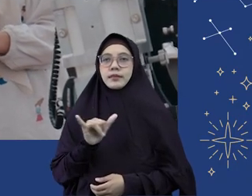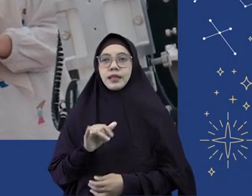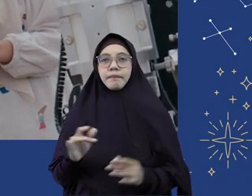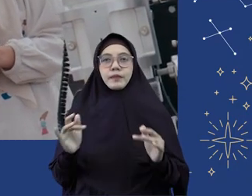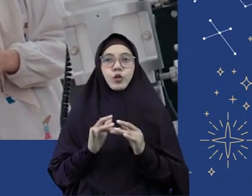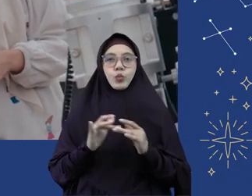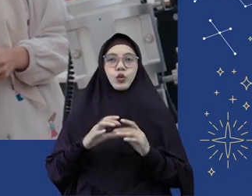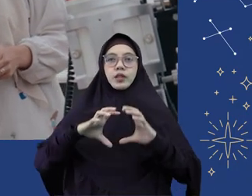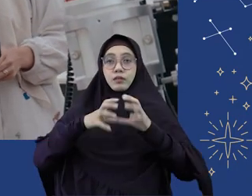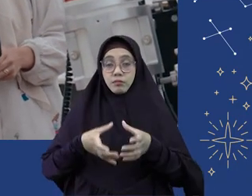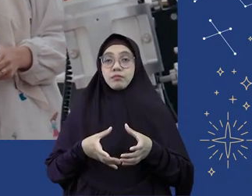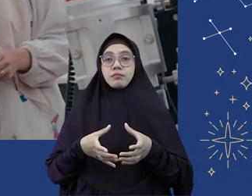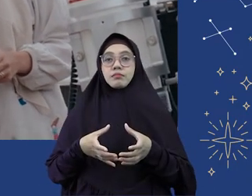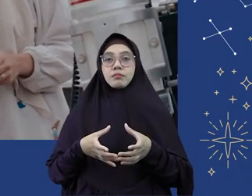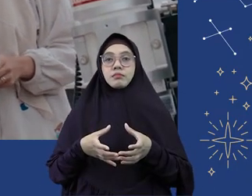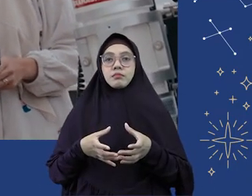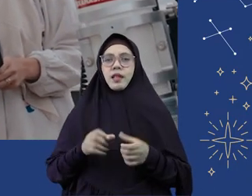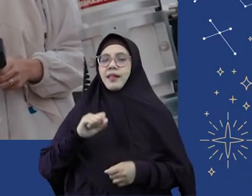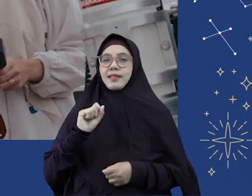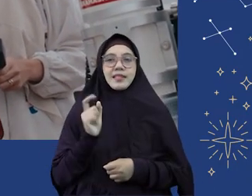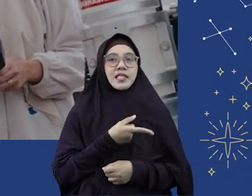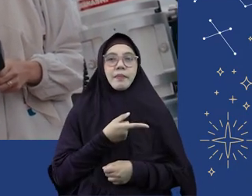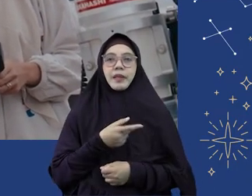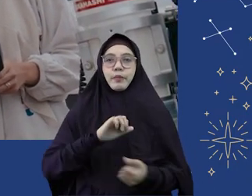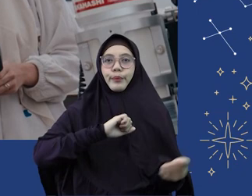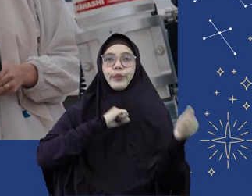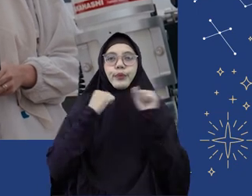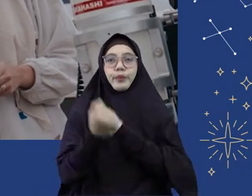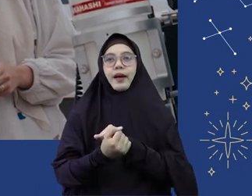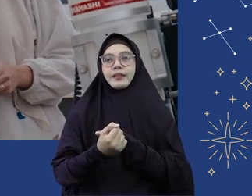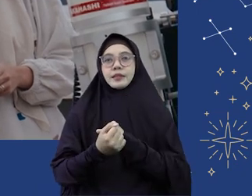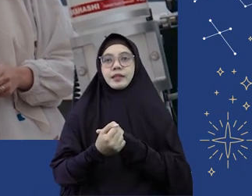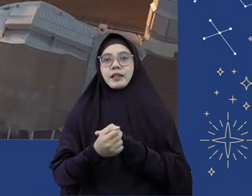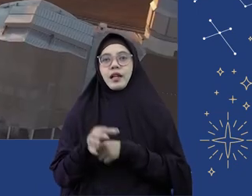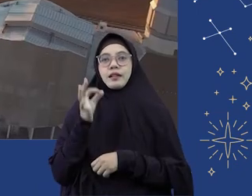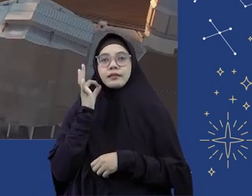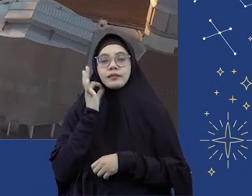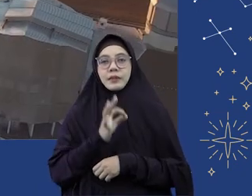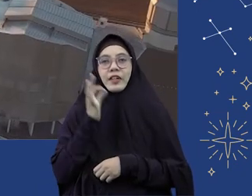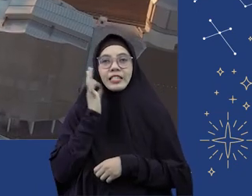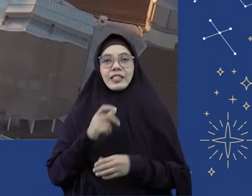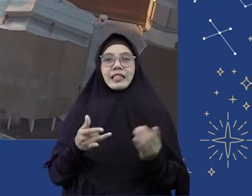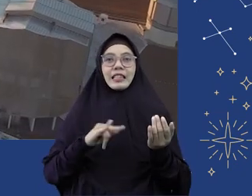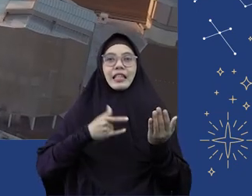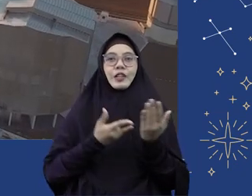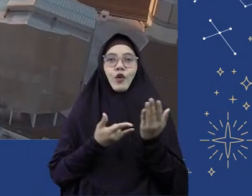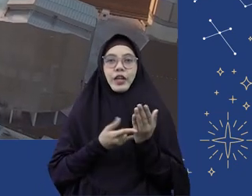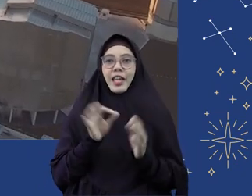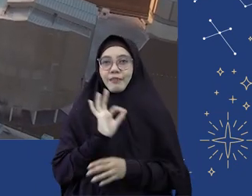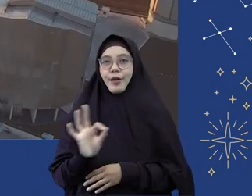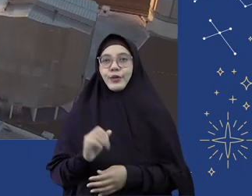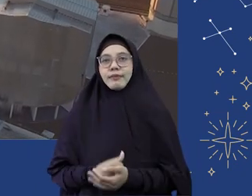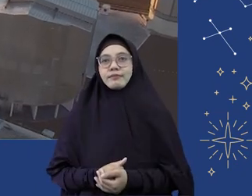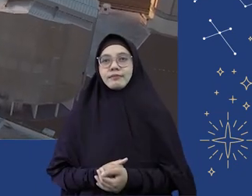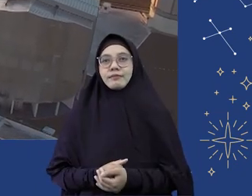arena astronomi Global kecuali dengan cepat beradaptasi dan mengaplikasikan perkembangan teknologi salah satu upaya yang terus dilakukan